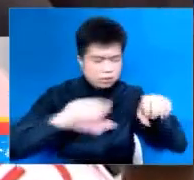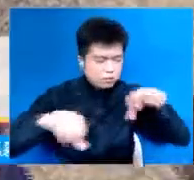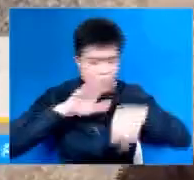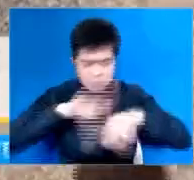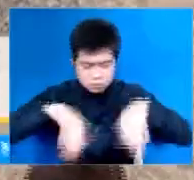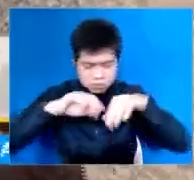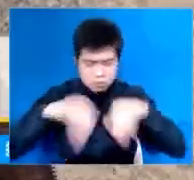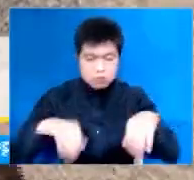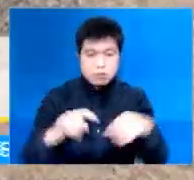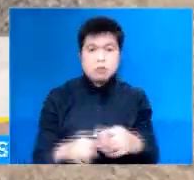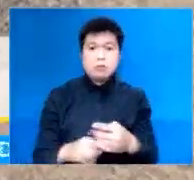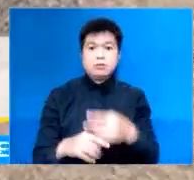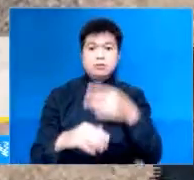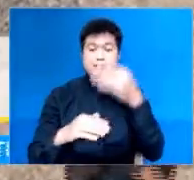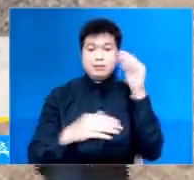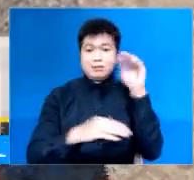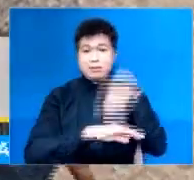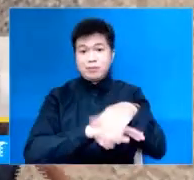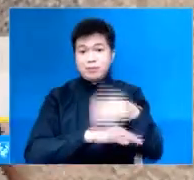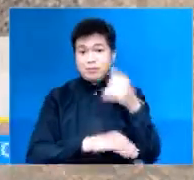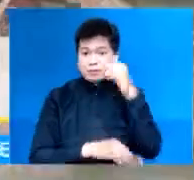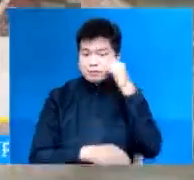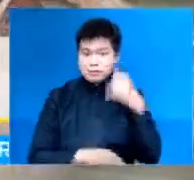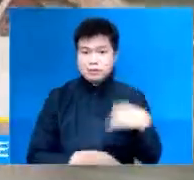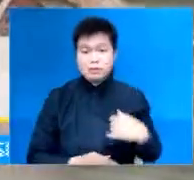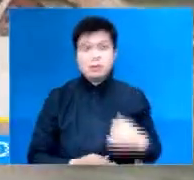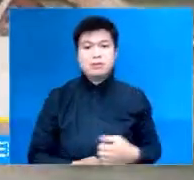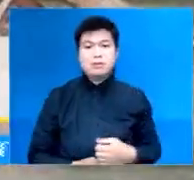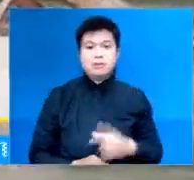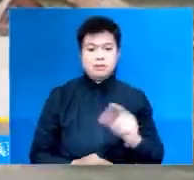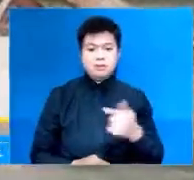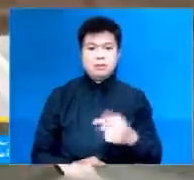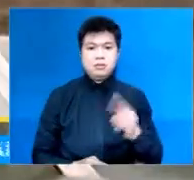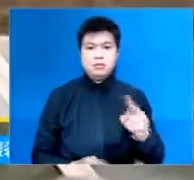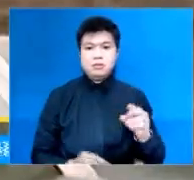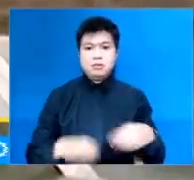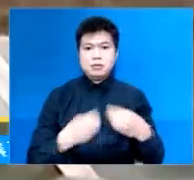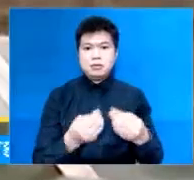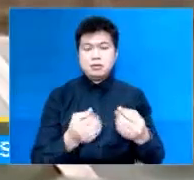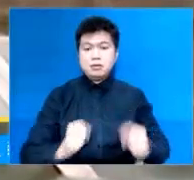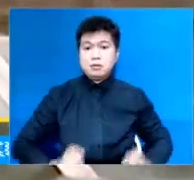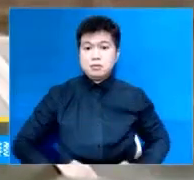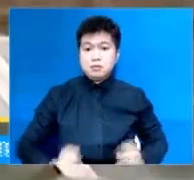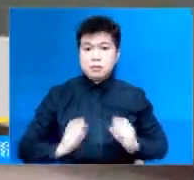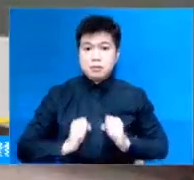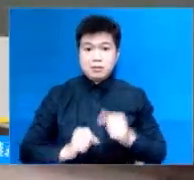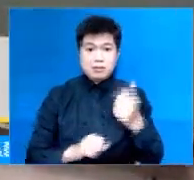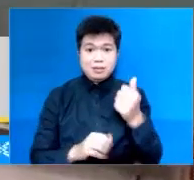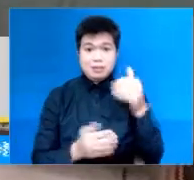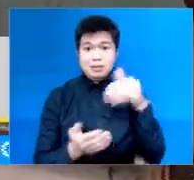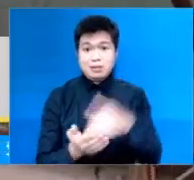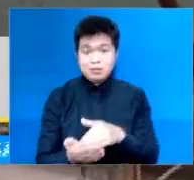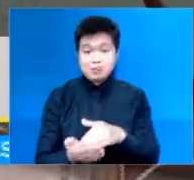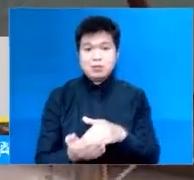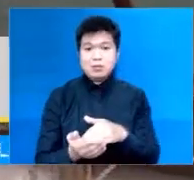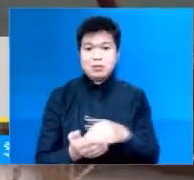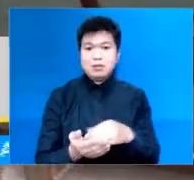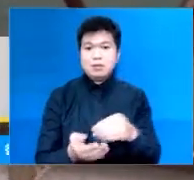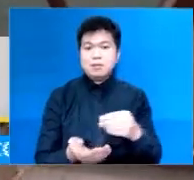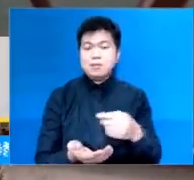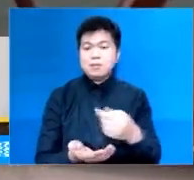pa. Binigyan naman ng LGU ang mga survivor ng ₱10,000 habang mas malaki ang matatanggap ng pamilya ng mga